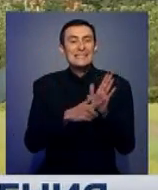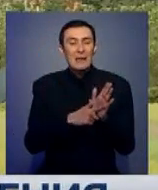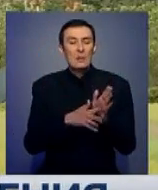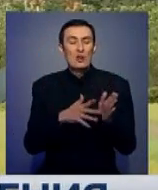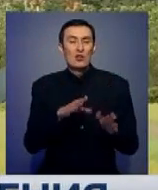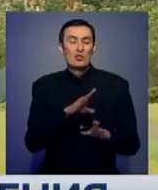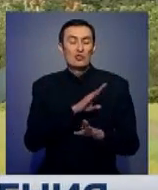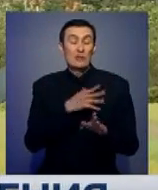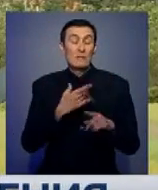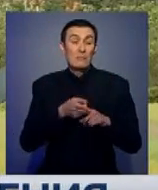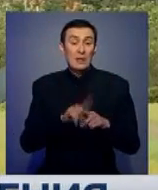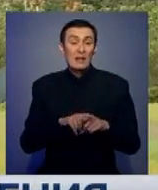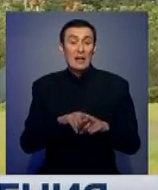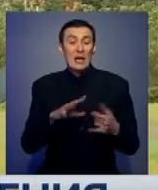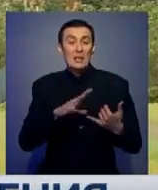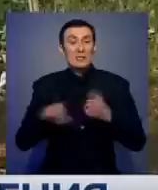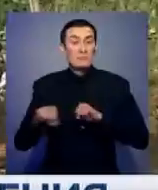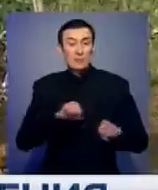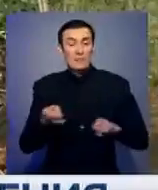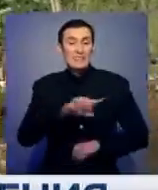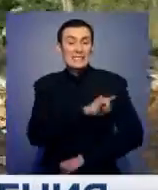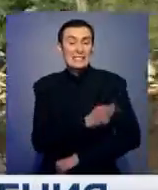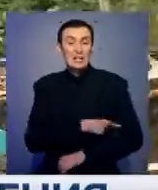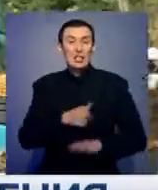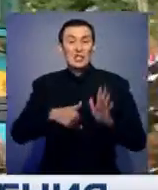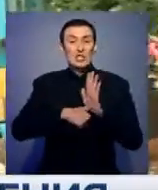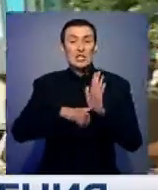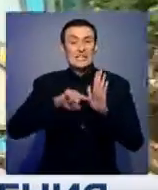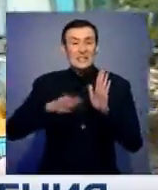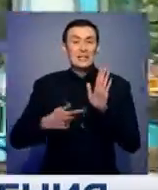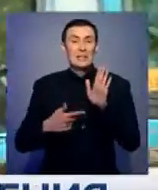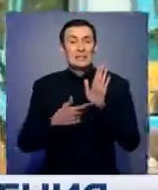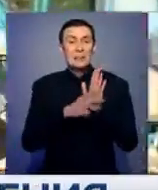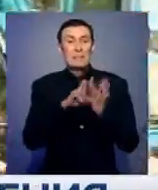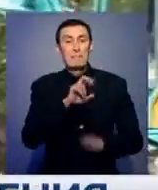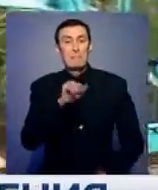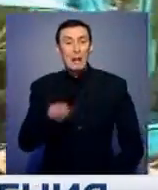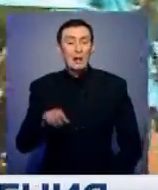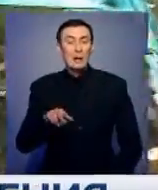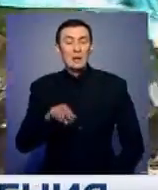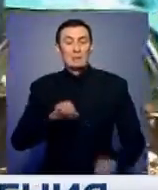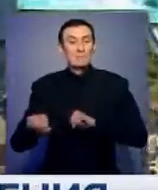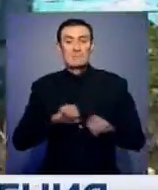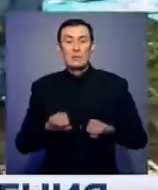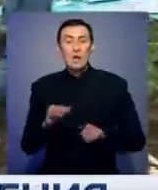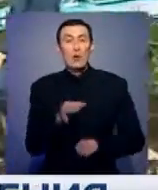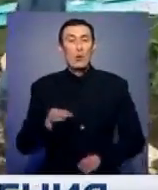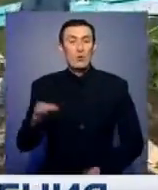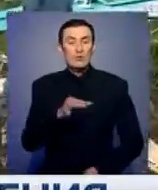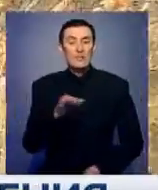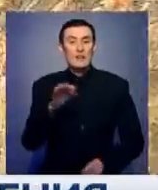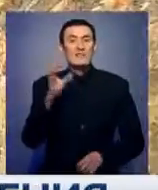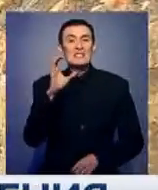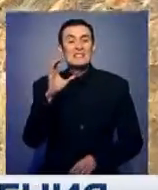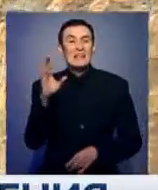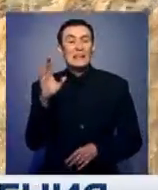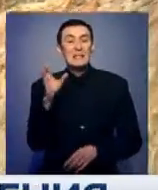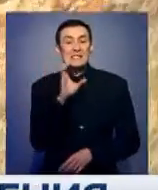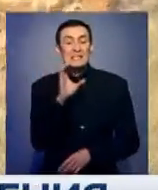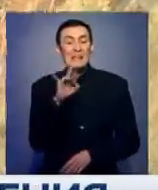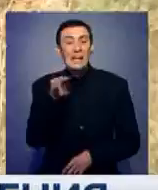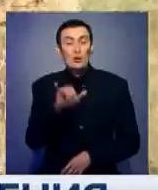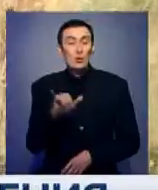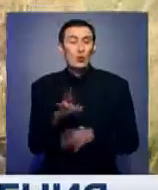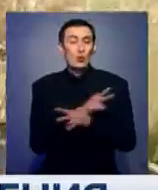37 жертвах. Напомню, подземные толчки магнитудой 6,7 балла сотрясли Хоккайдо в среду ночью. После этого